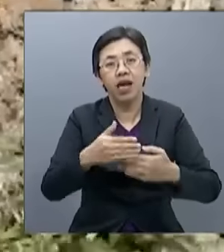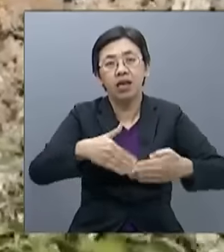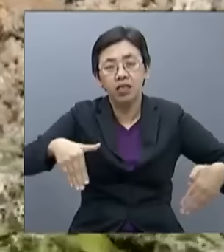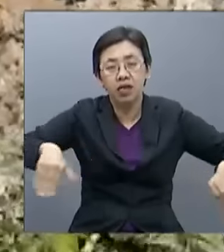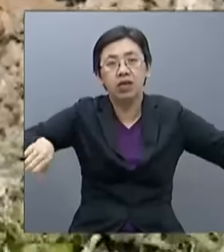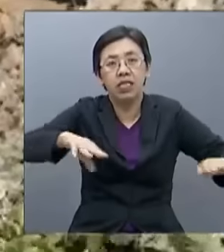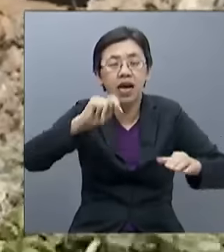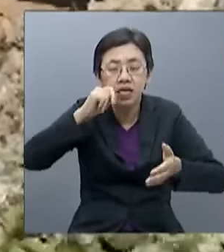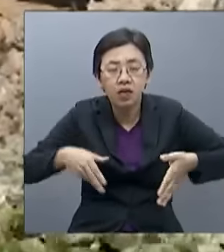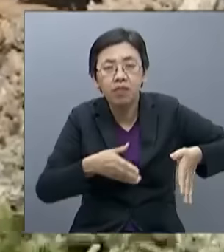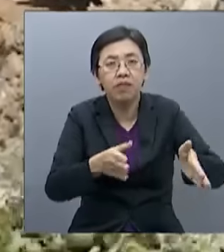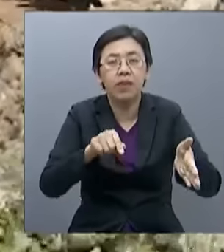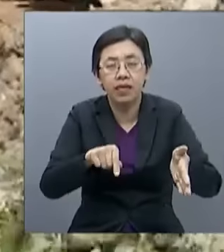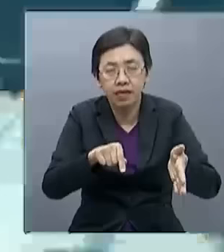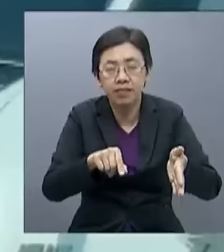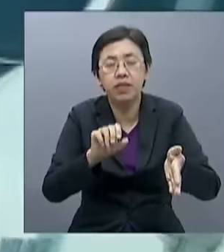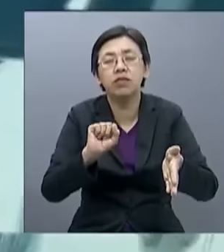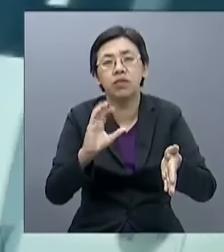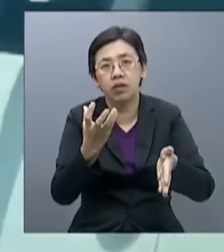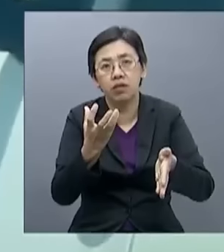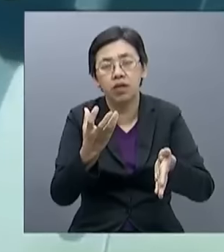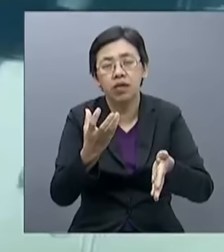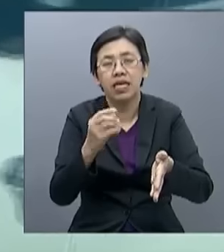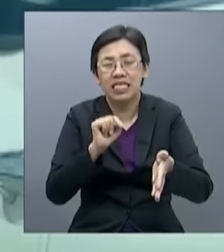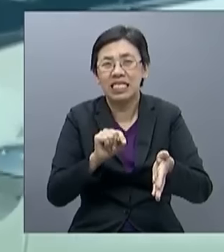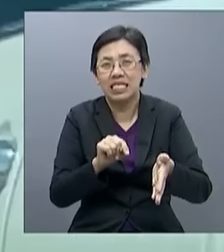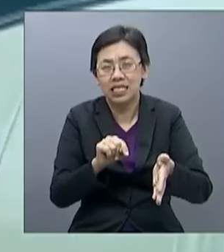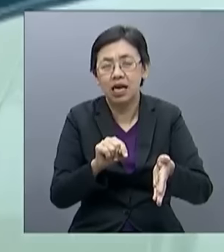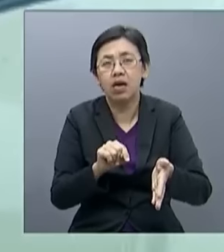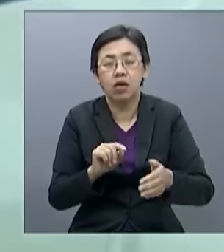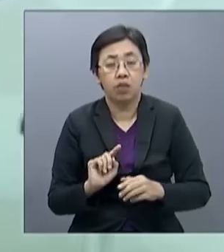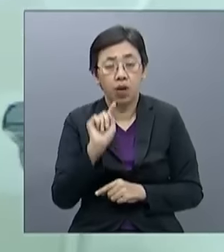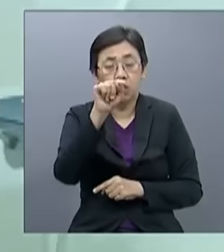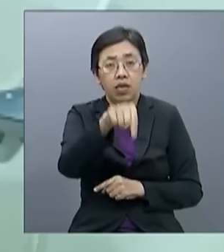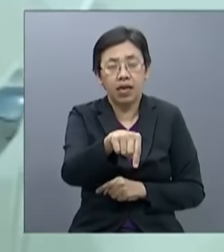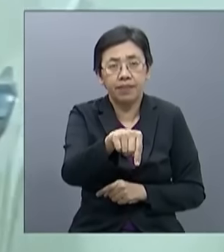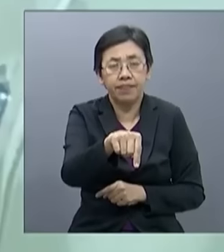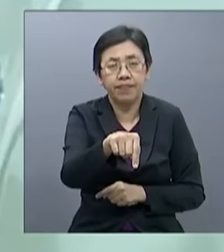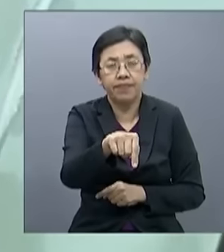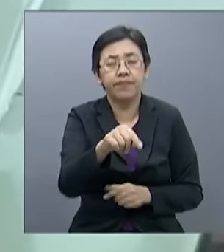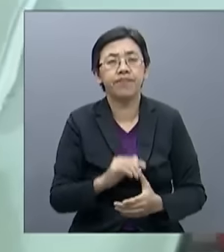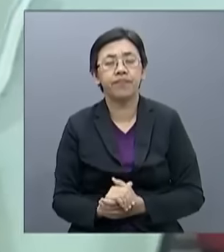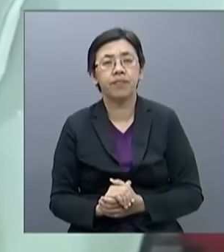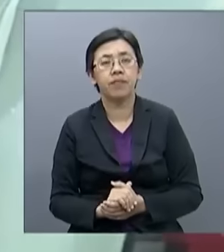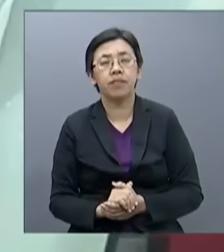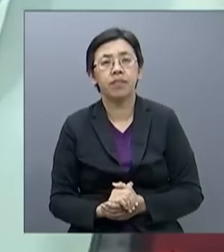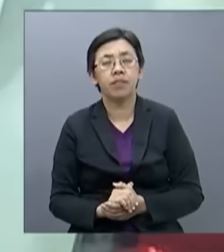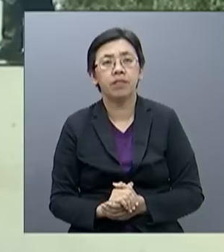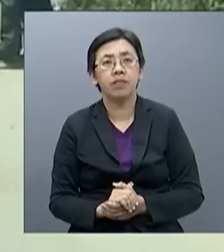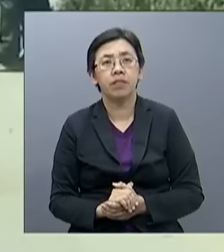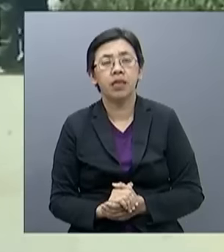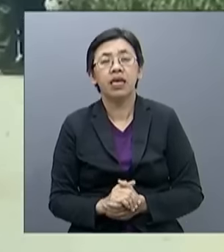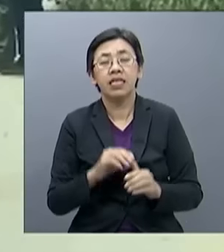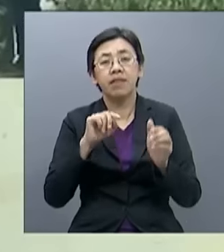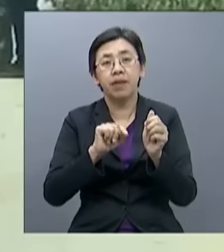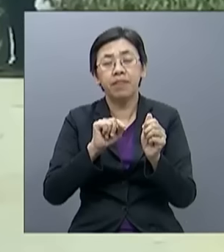แม่น้ำโกลกบ้านตะเหลียงหมู่4ตำบลเกาะสะท้อนซึ่งอยู่ตรงกันข้ามกับบ้านปูเลาฮูลาตำบลตุมปัตและกาลันตันประเ